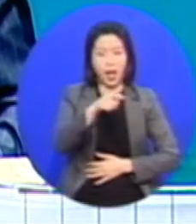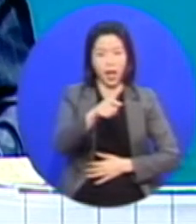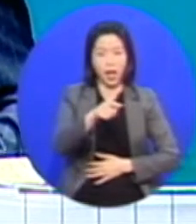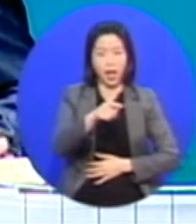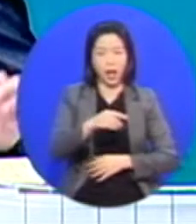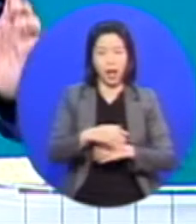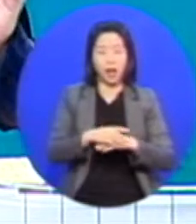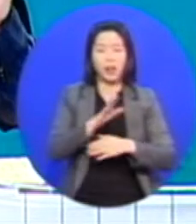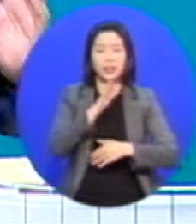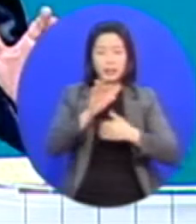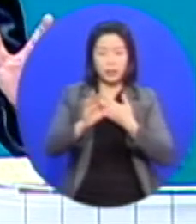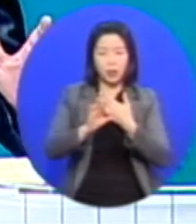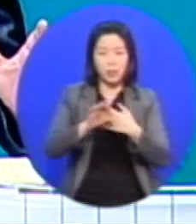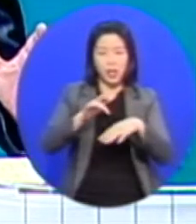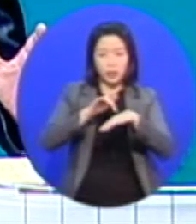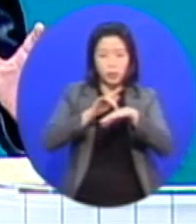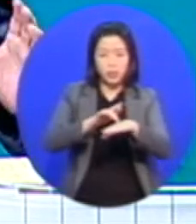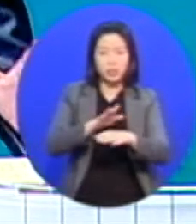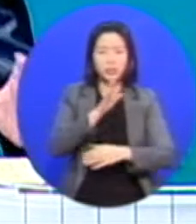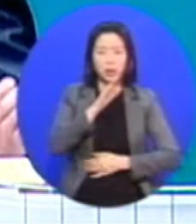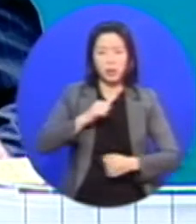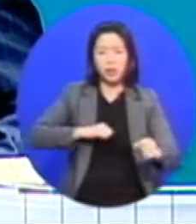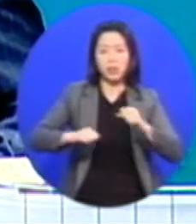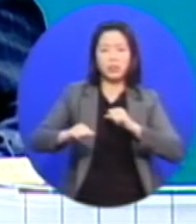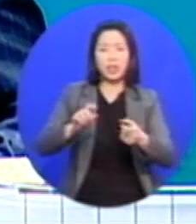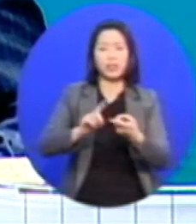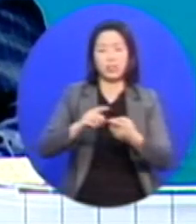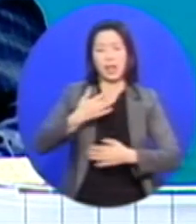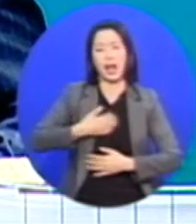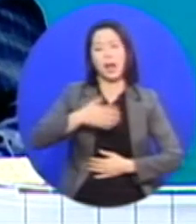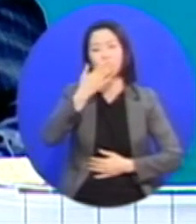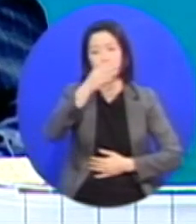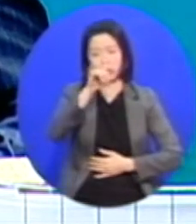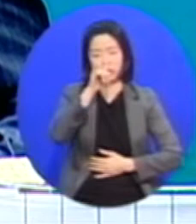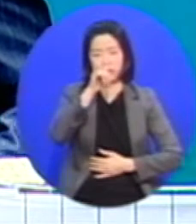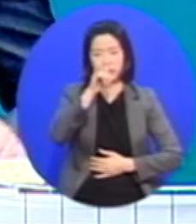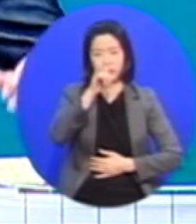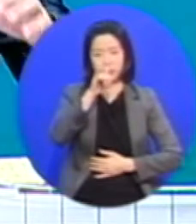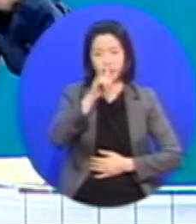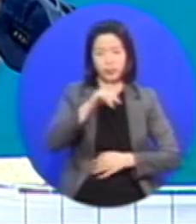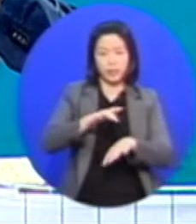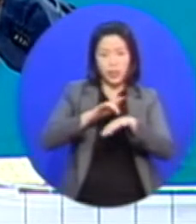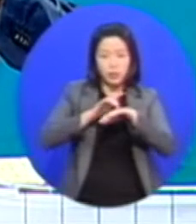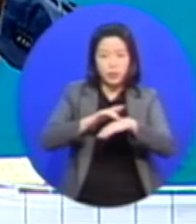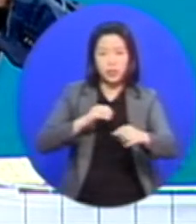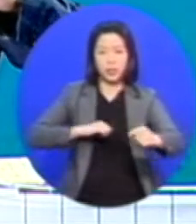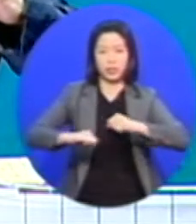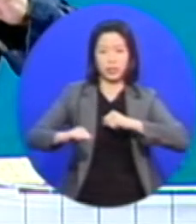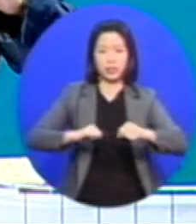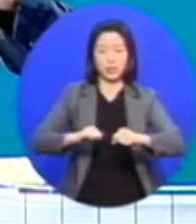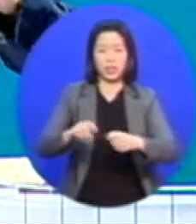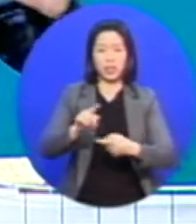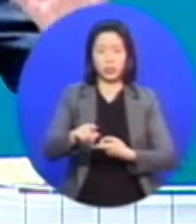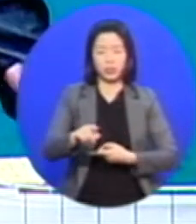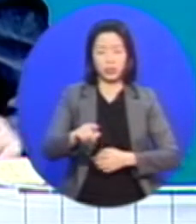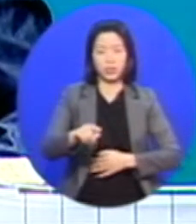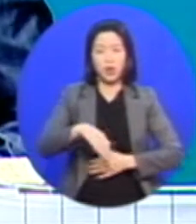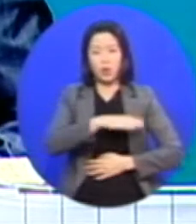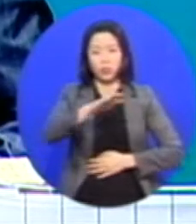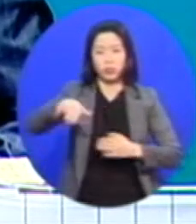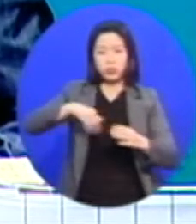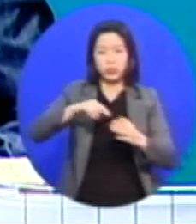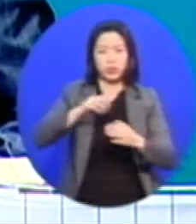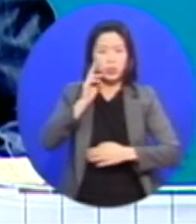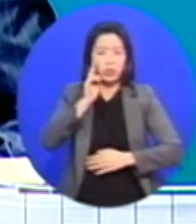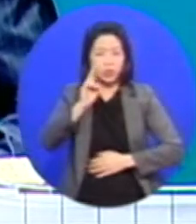정말 귀신이 역사 아는구나 하는 걸 알 수 있다고 귀신이 역사하는 것이 우리 가운데 얼마나 심각한지